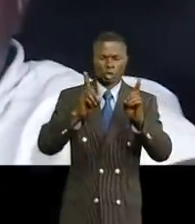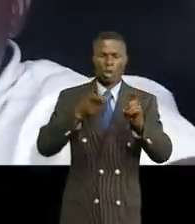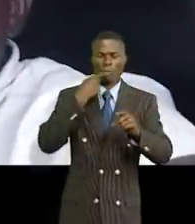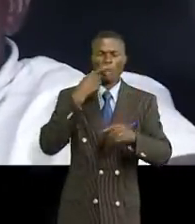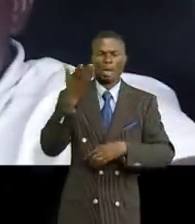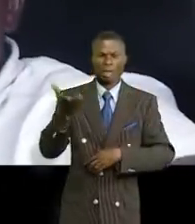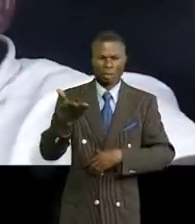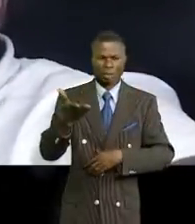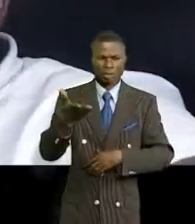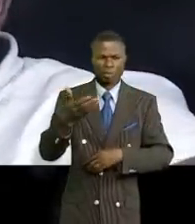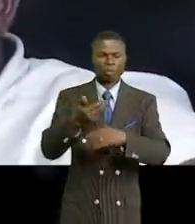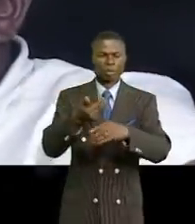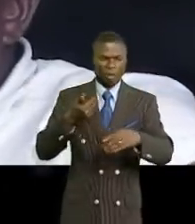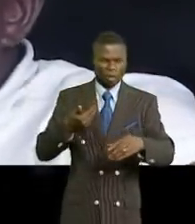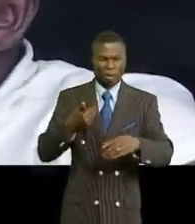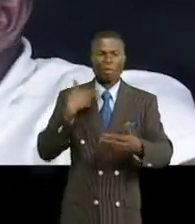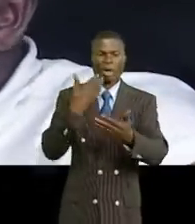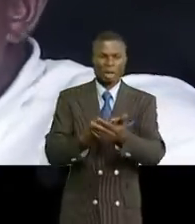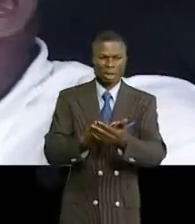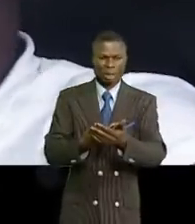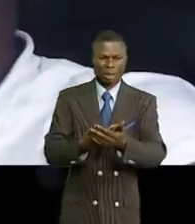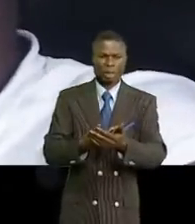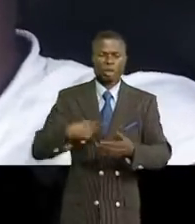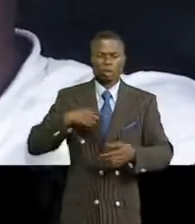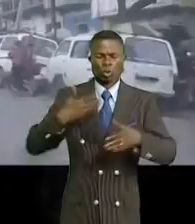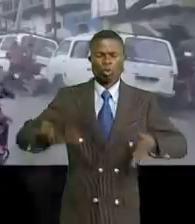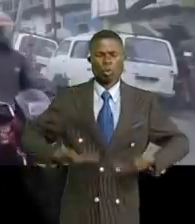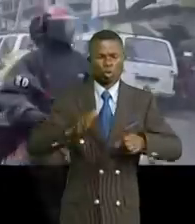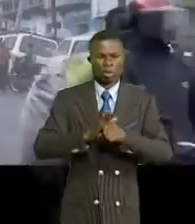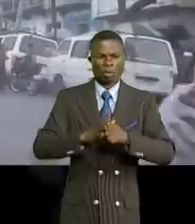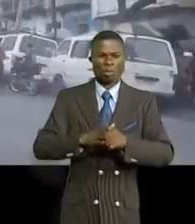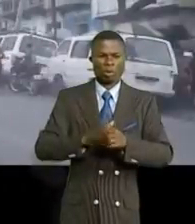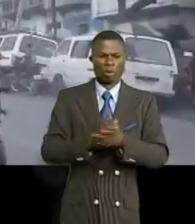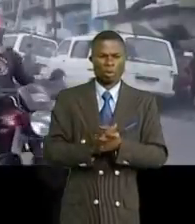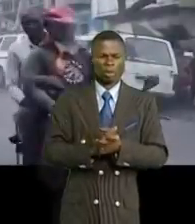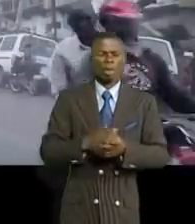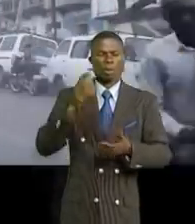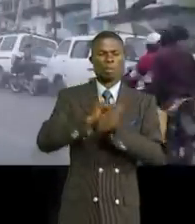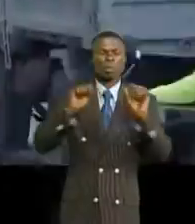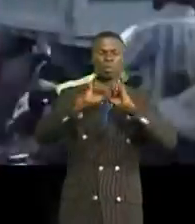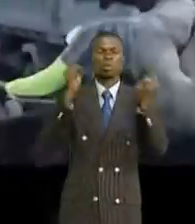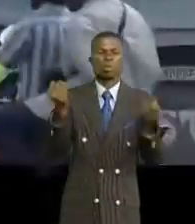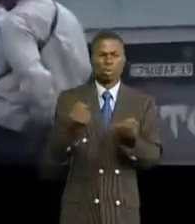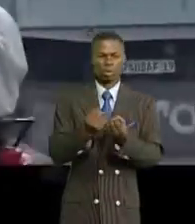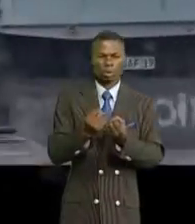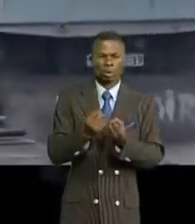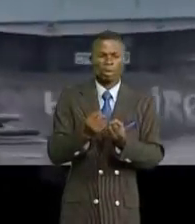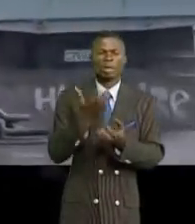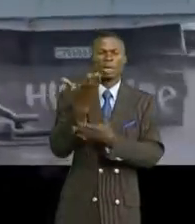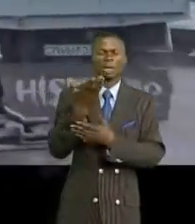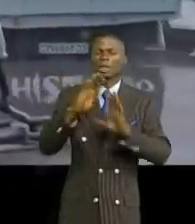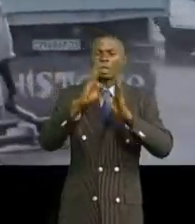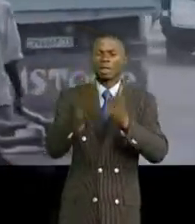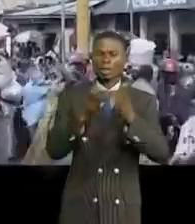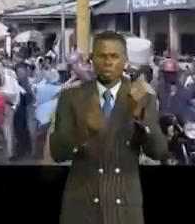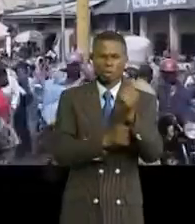la valeur l'arrivée sur le plan social dauphin attire l'attention de toute personne